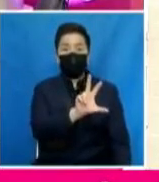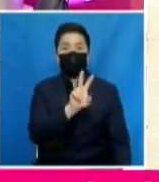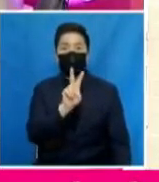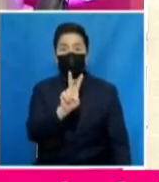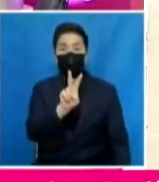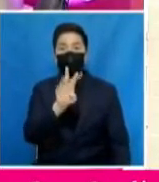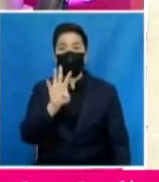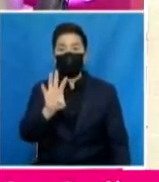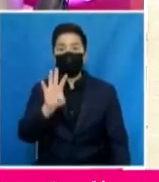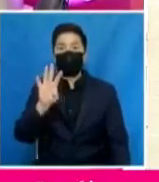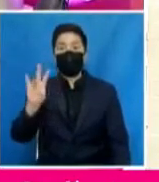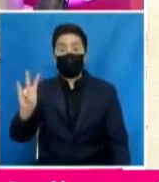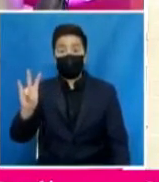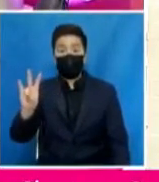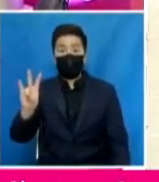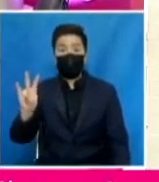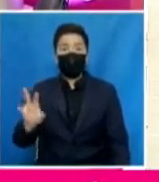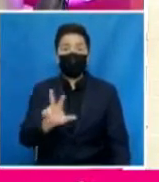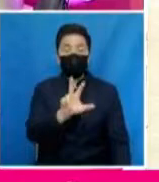3247